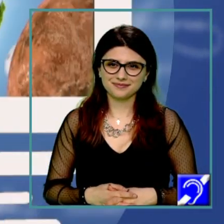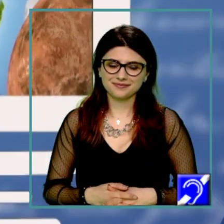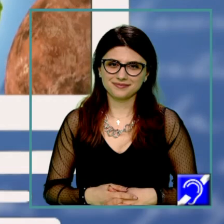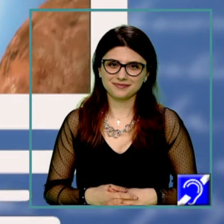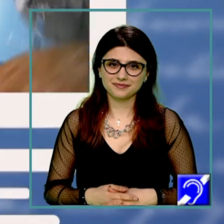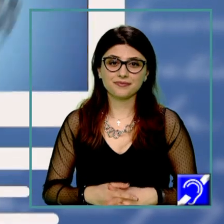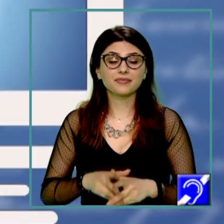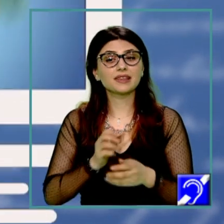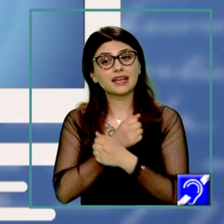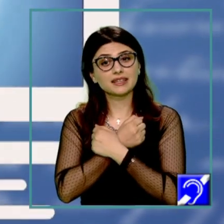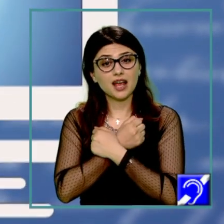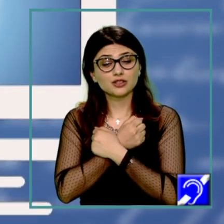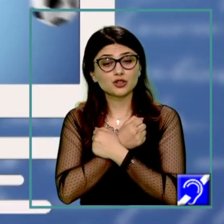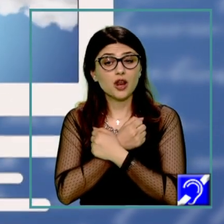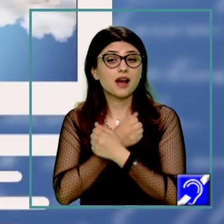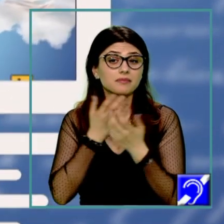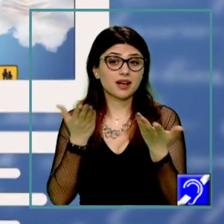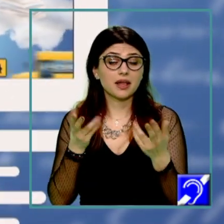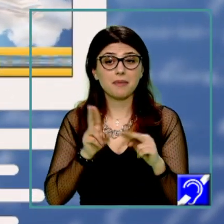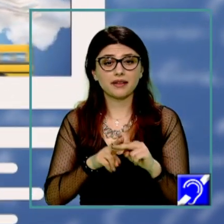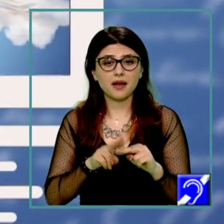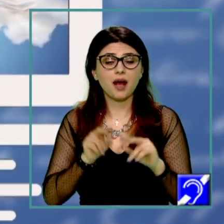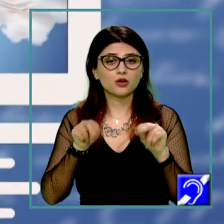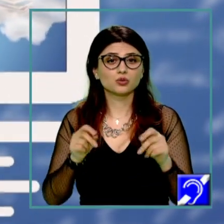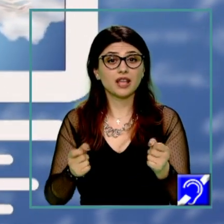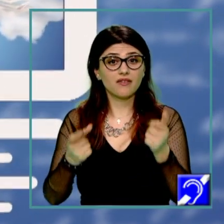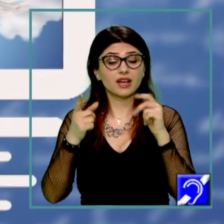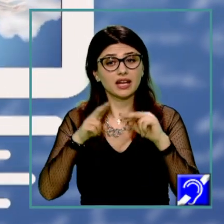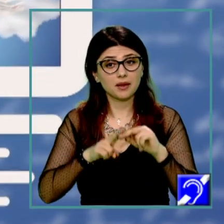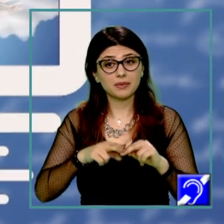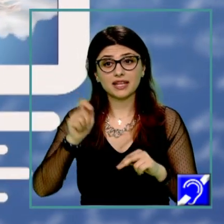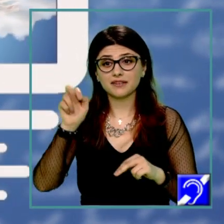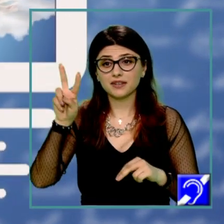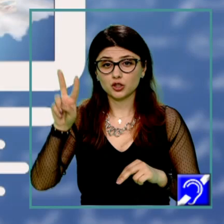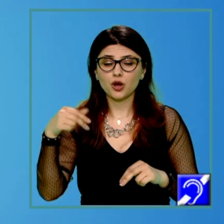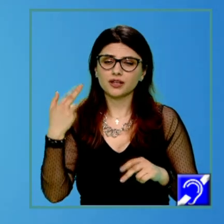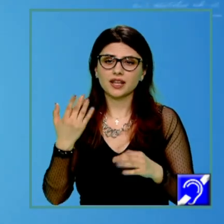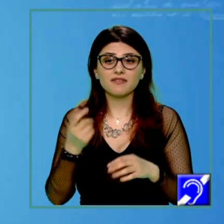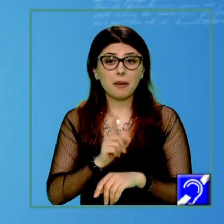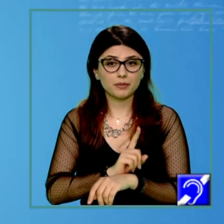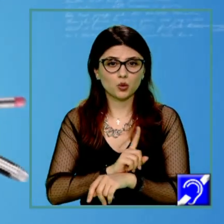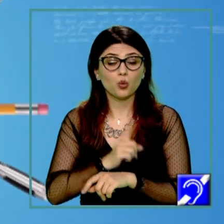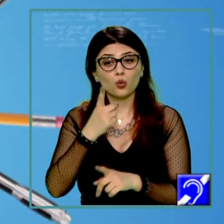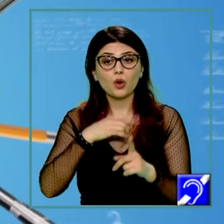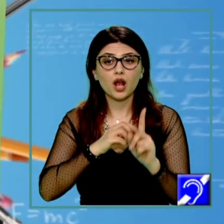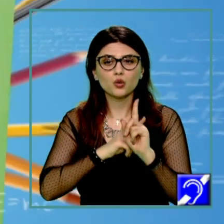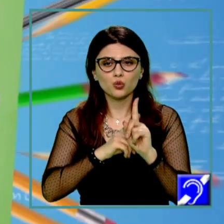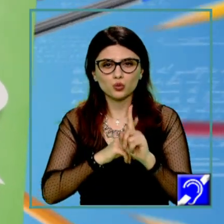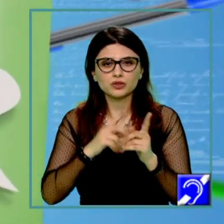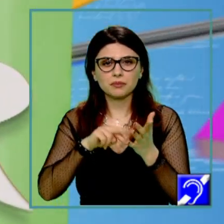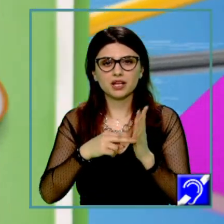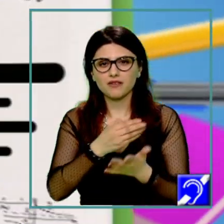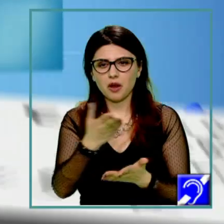psihologii lor lecția de matematică a ajuns la final rămâneți pe TVR2 pentru a chema în câteva momente cu un curs util în pregătirea